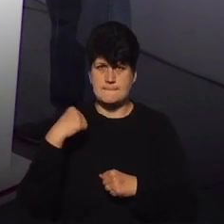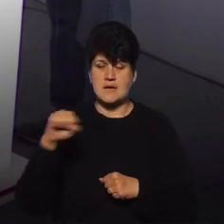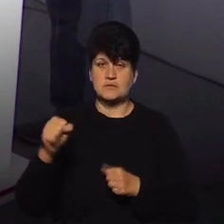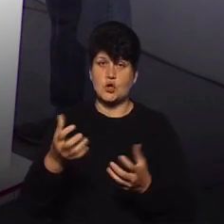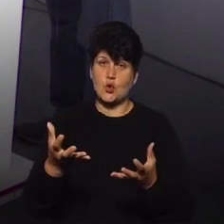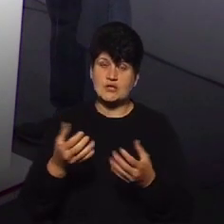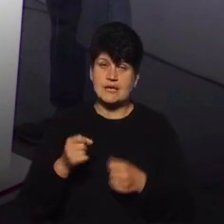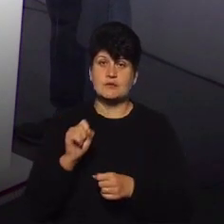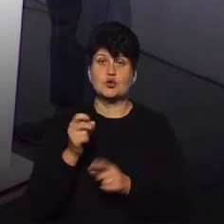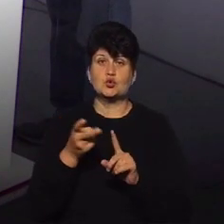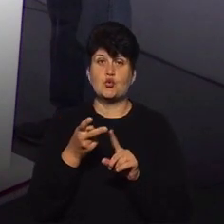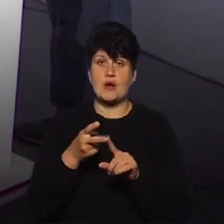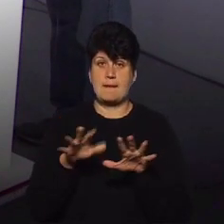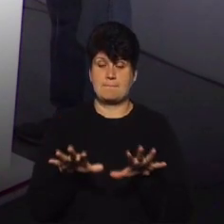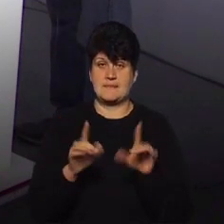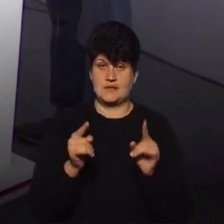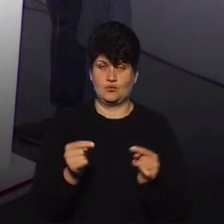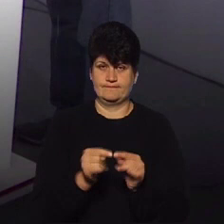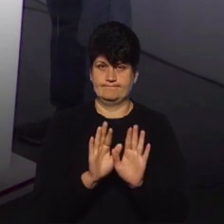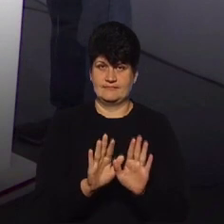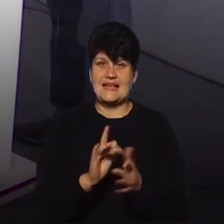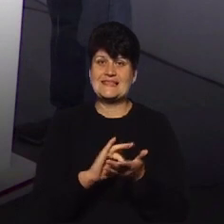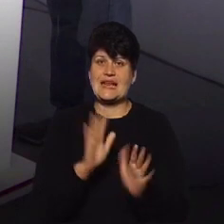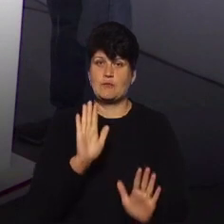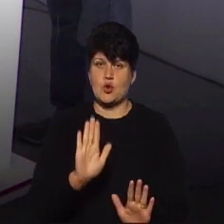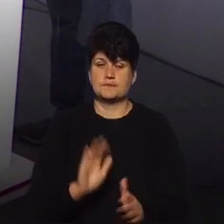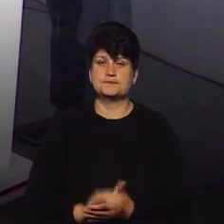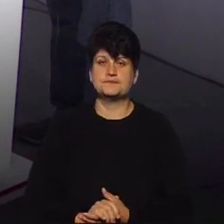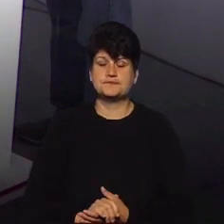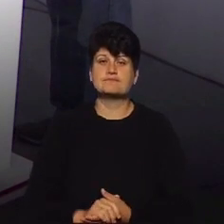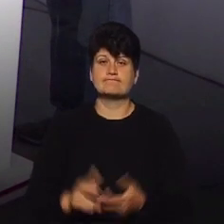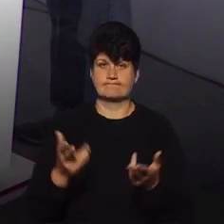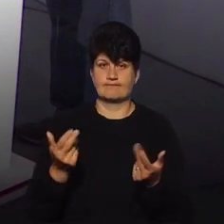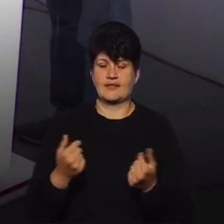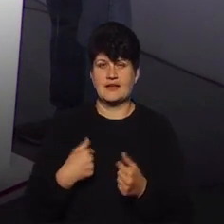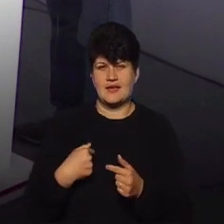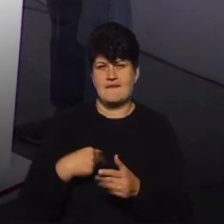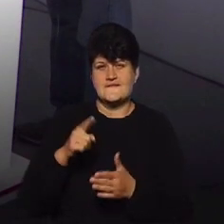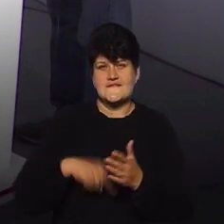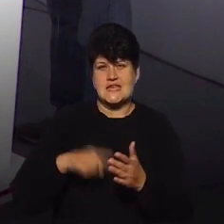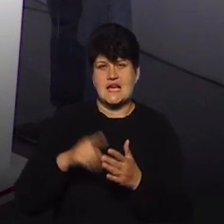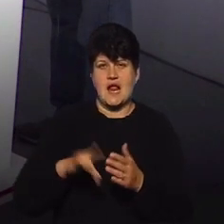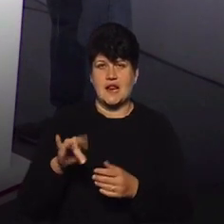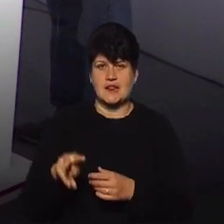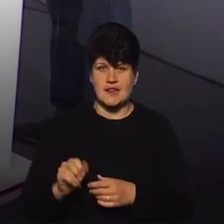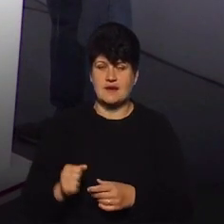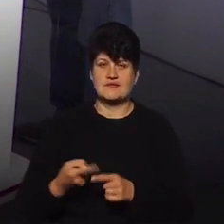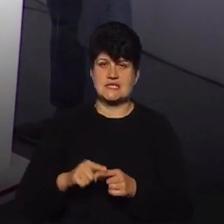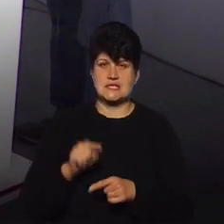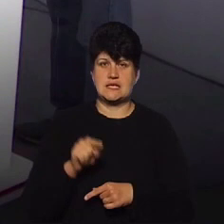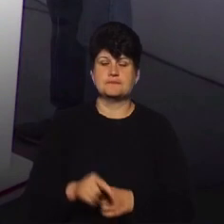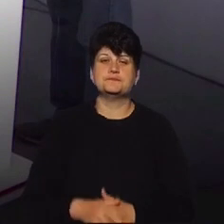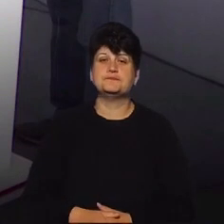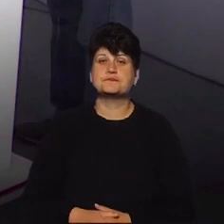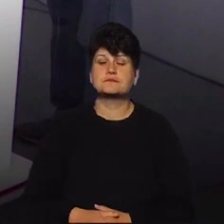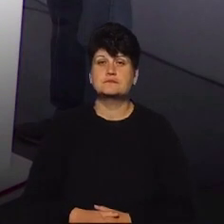Перепрошую, друге місце, уточнення, срібло. Так, я вірила. Ти вірила в це? Чому